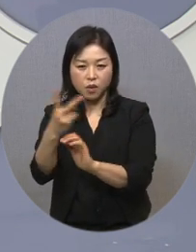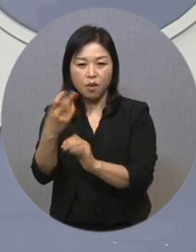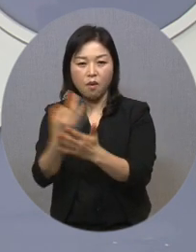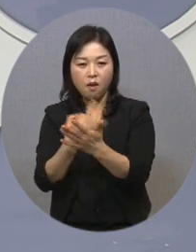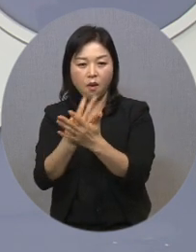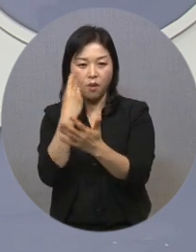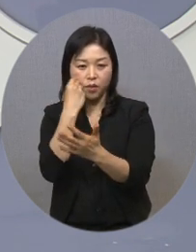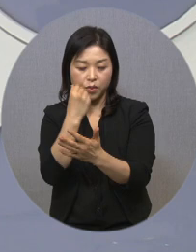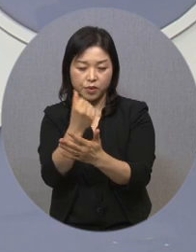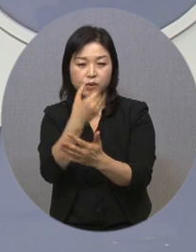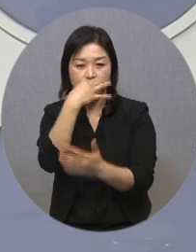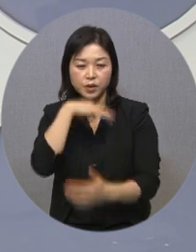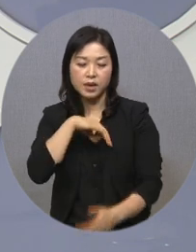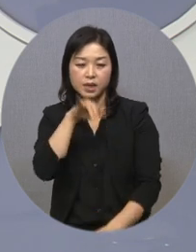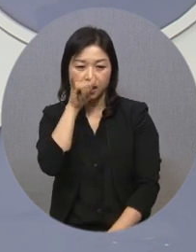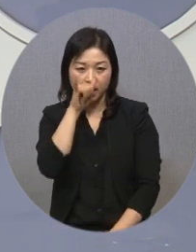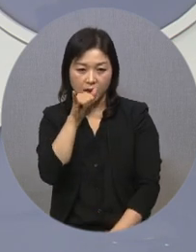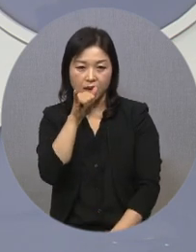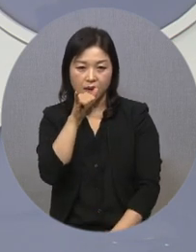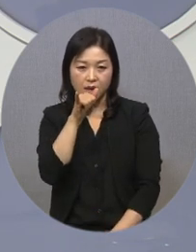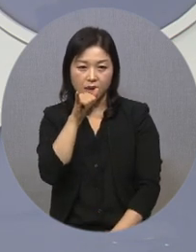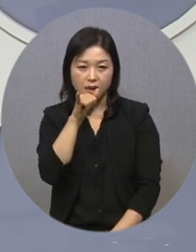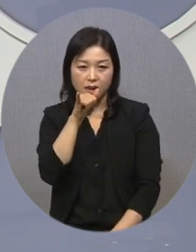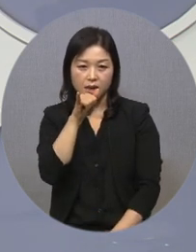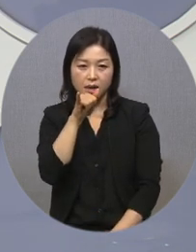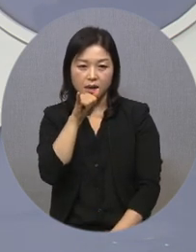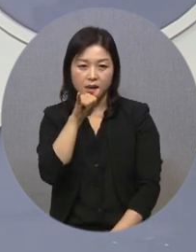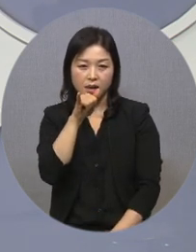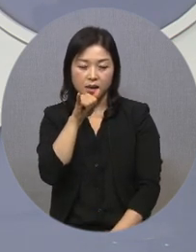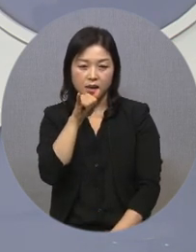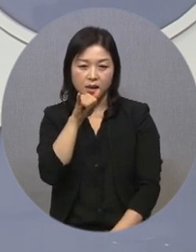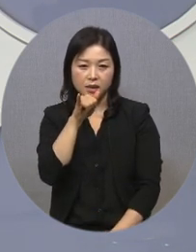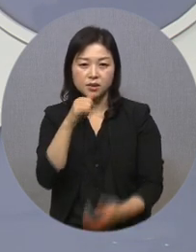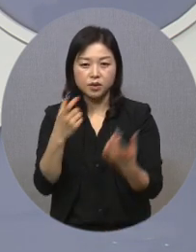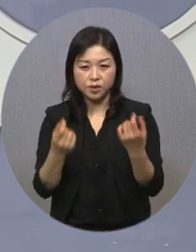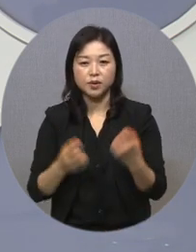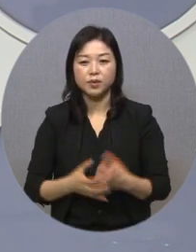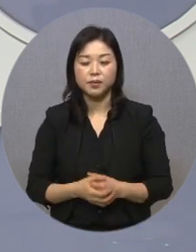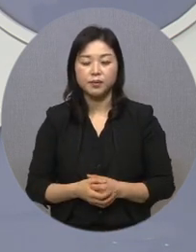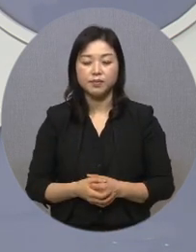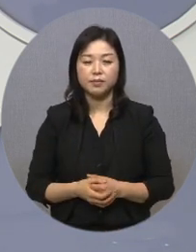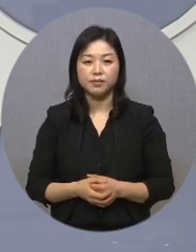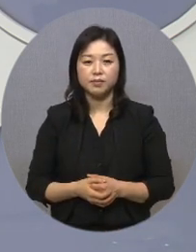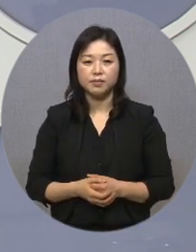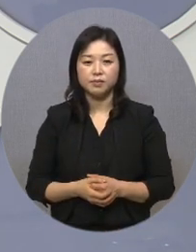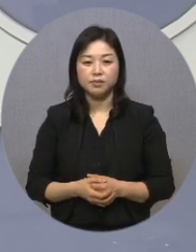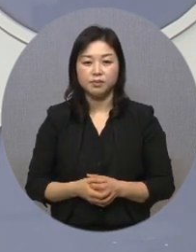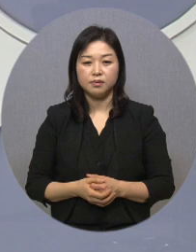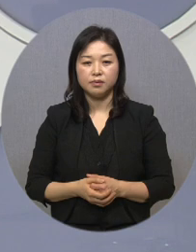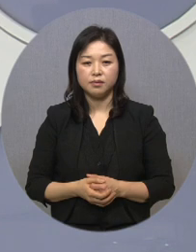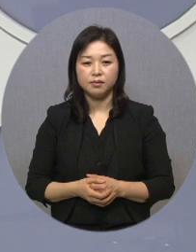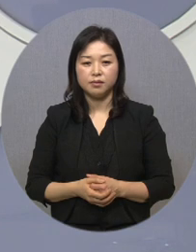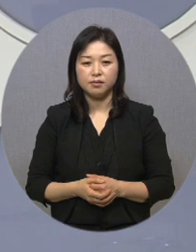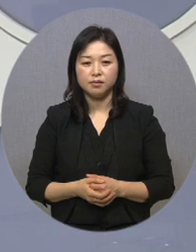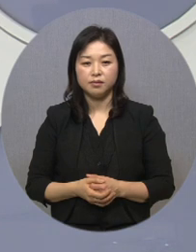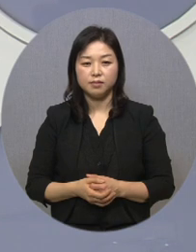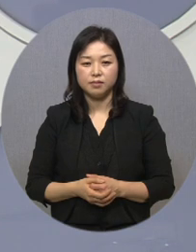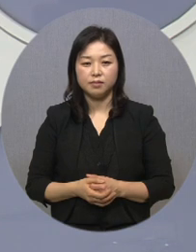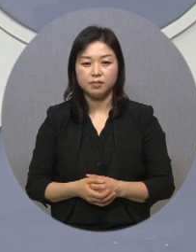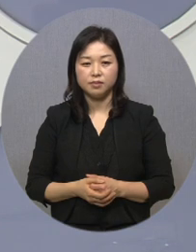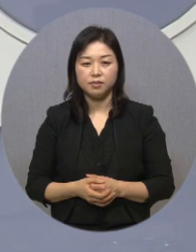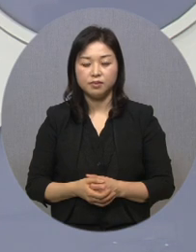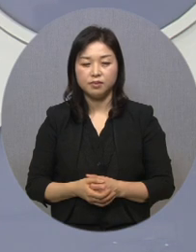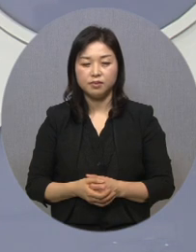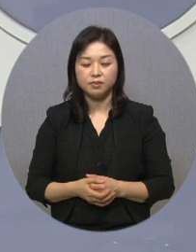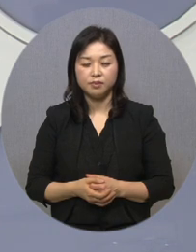경제적 윤택함의 효과가 오는 상황으로다가 그것들을 좀 맞출 수 있을 거고요. 또한 그